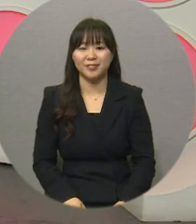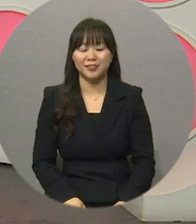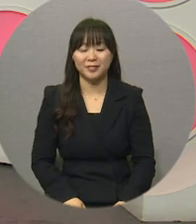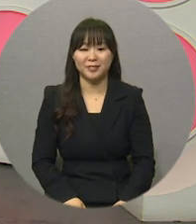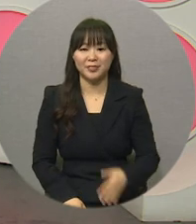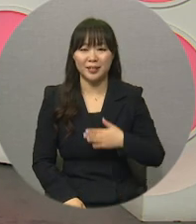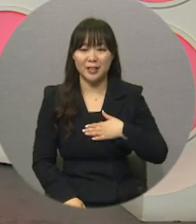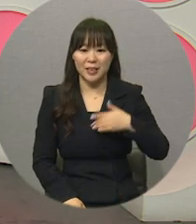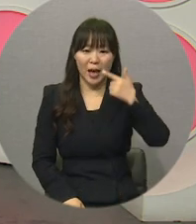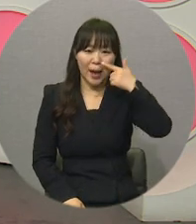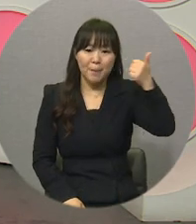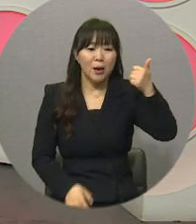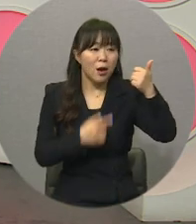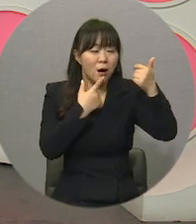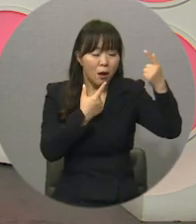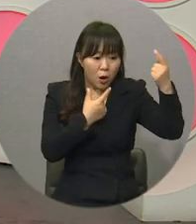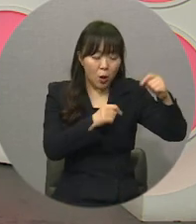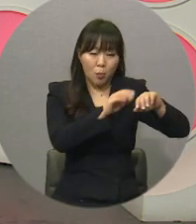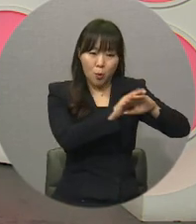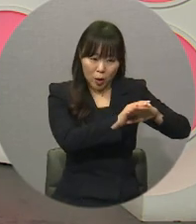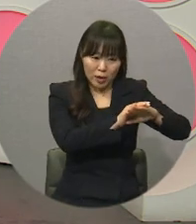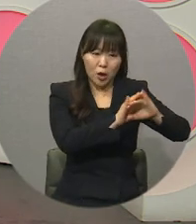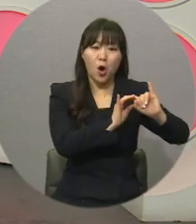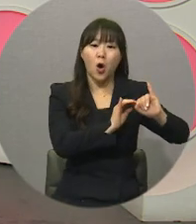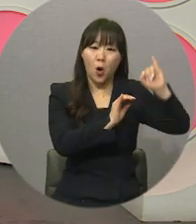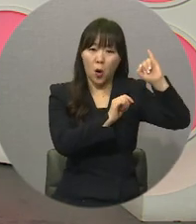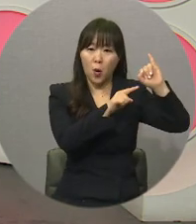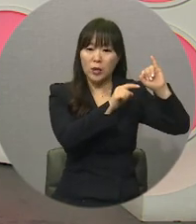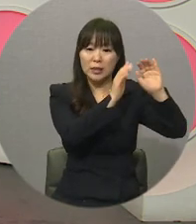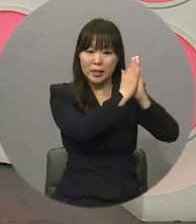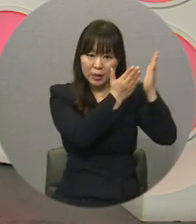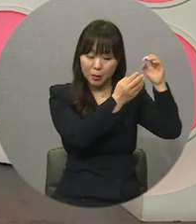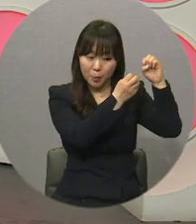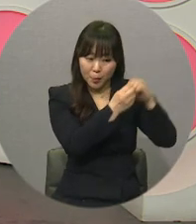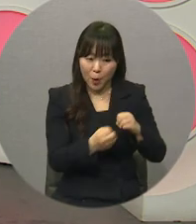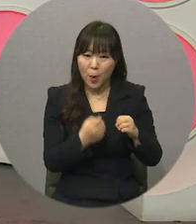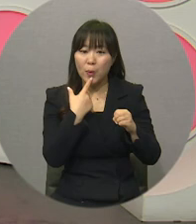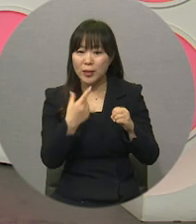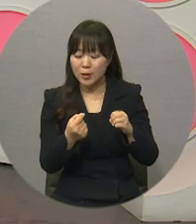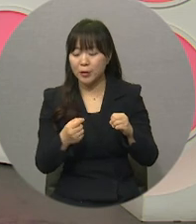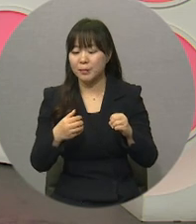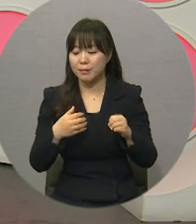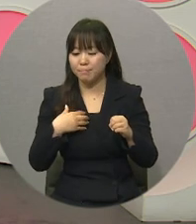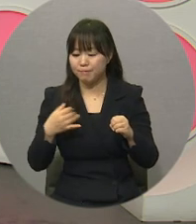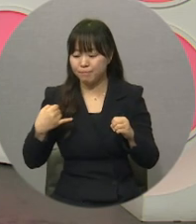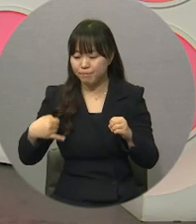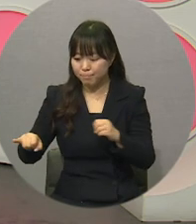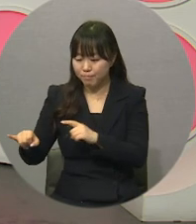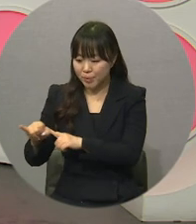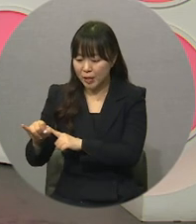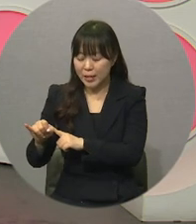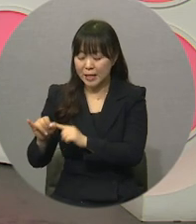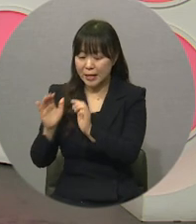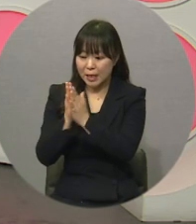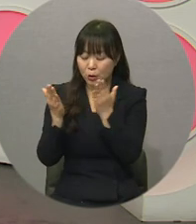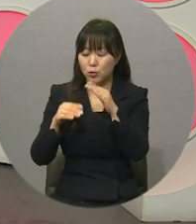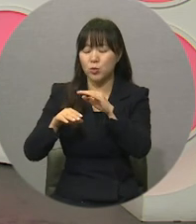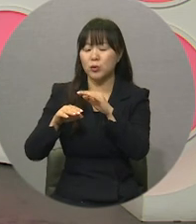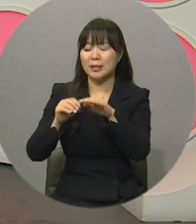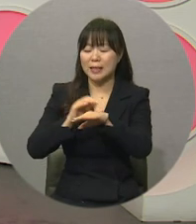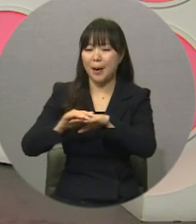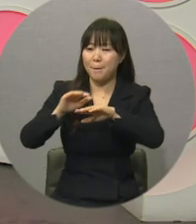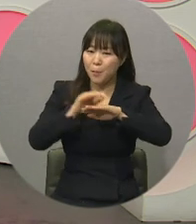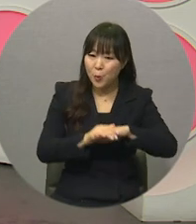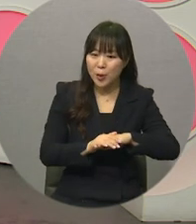저도 아버지처럼 아버지가 보관해 놓은 언니의 교과서를 딸아이가 공부한 교과서를 소중히